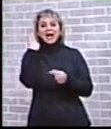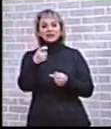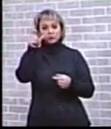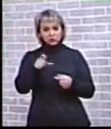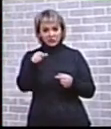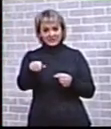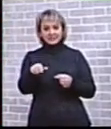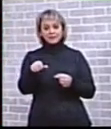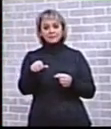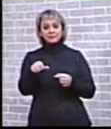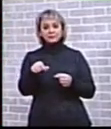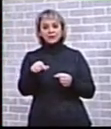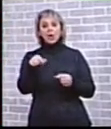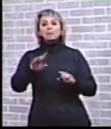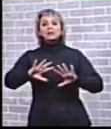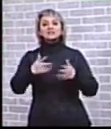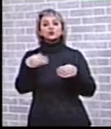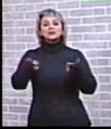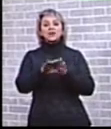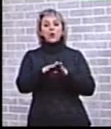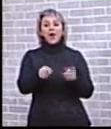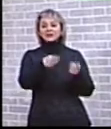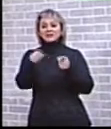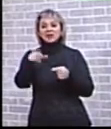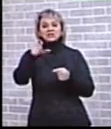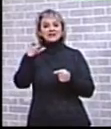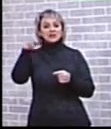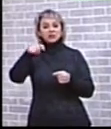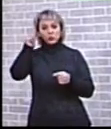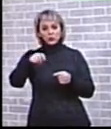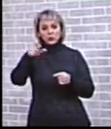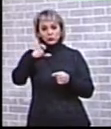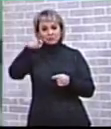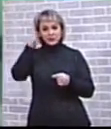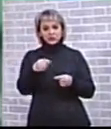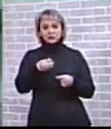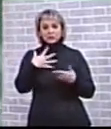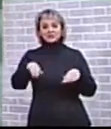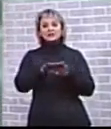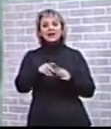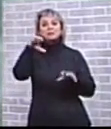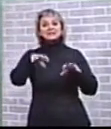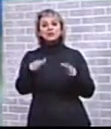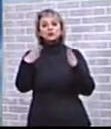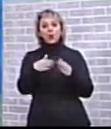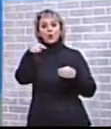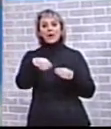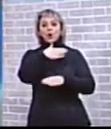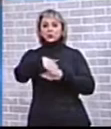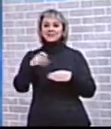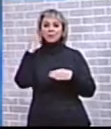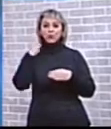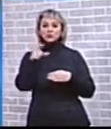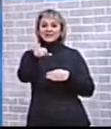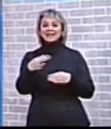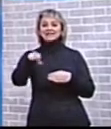жильца вот происходит такое, отрывают от дел таких людей. Председатель совета дома по улице Пушкина